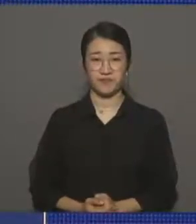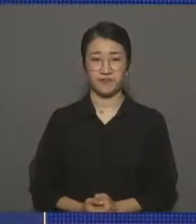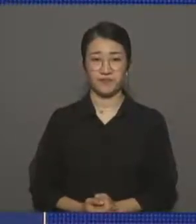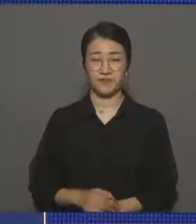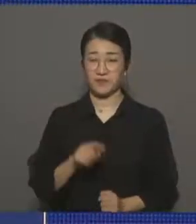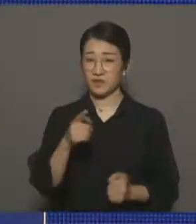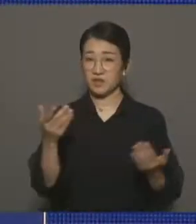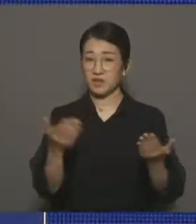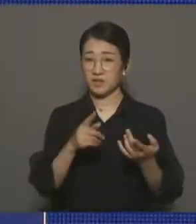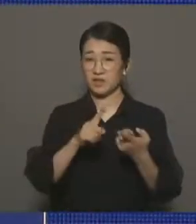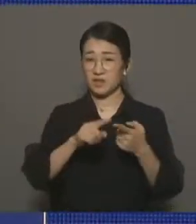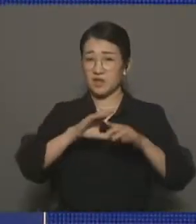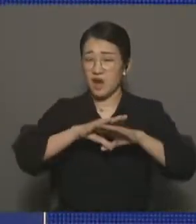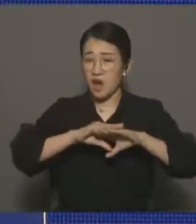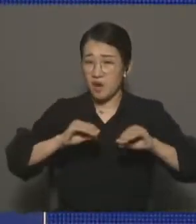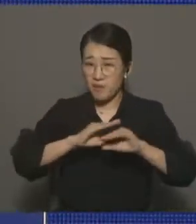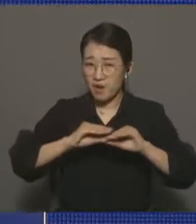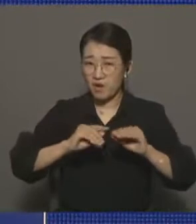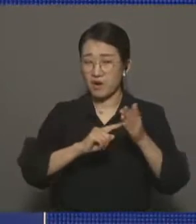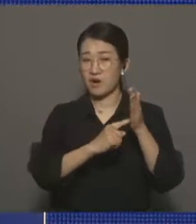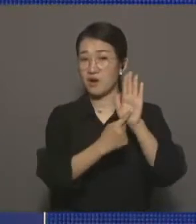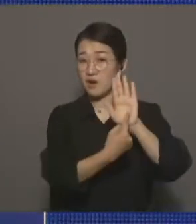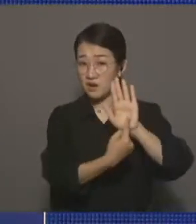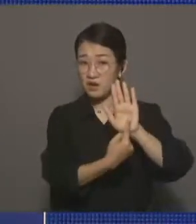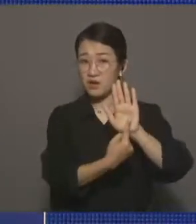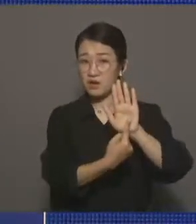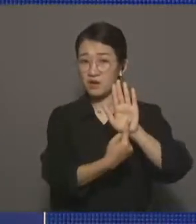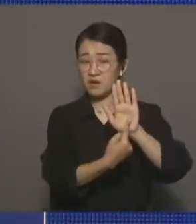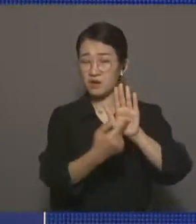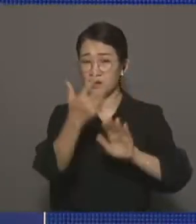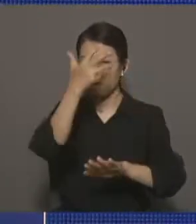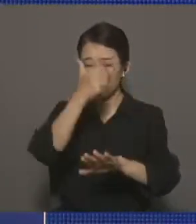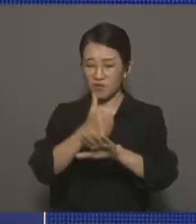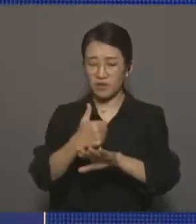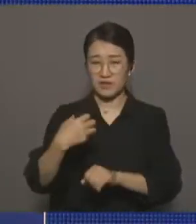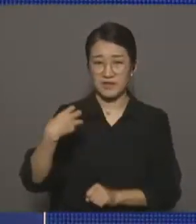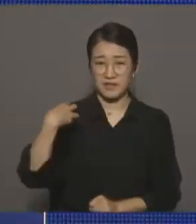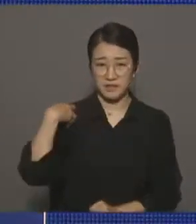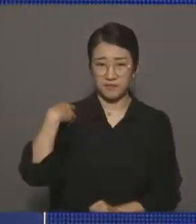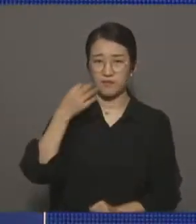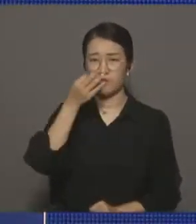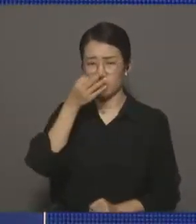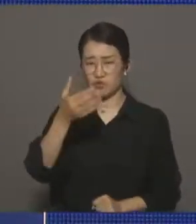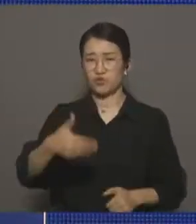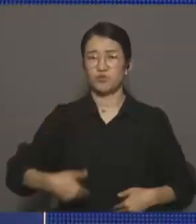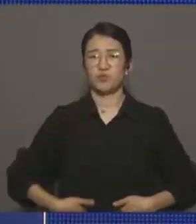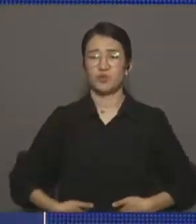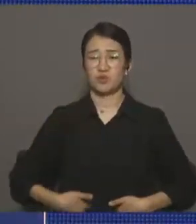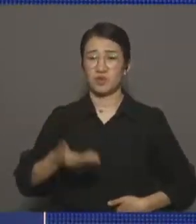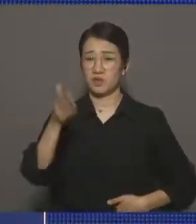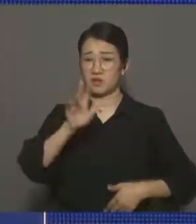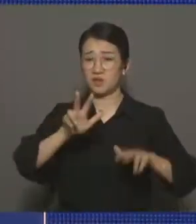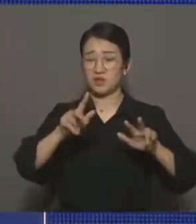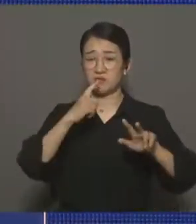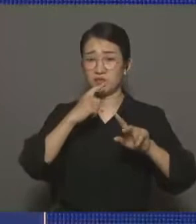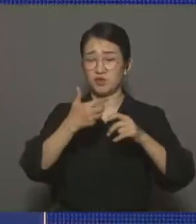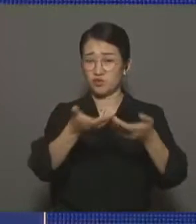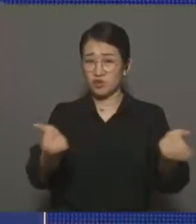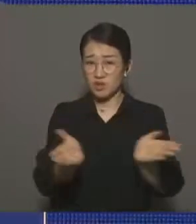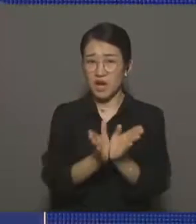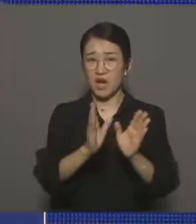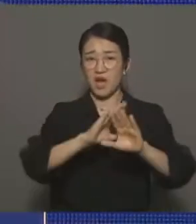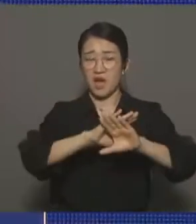일에 대해서 해명을 제대로 하거나 결과에 대한 책임을 보여주어야 합니다. 그런데 지금 우리 민주당에는